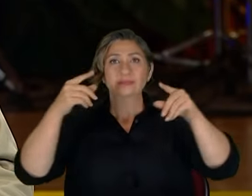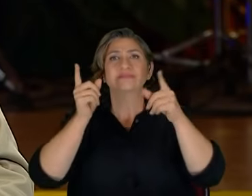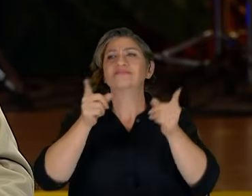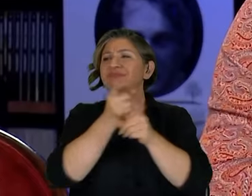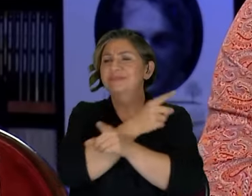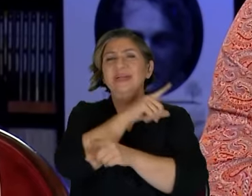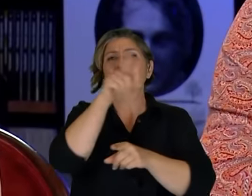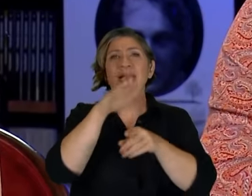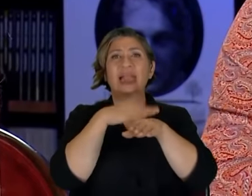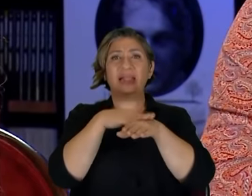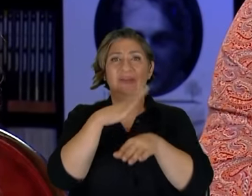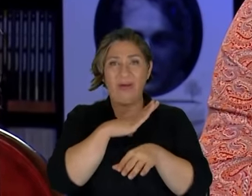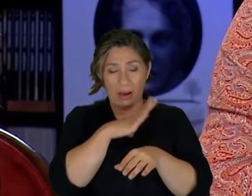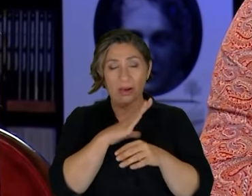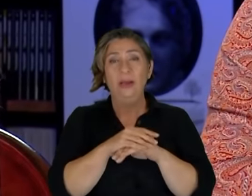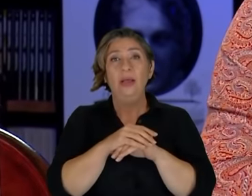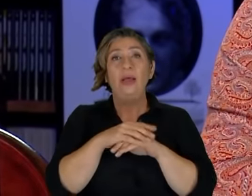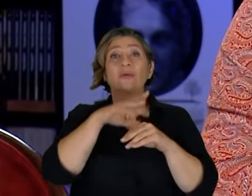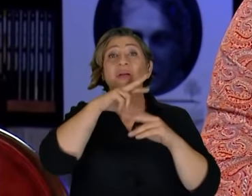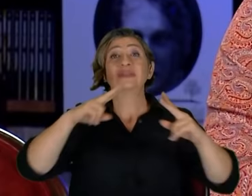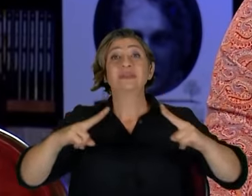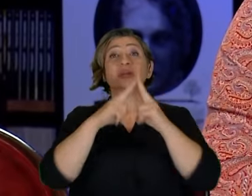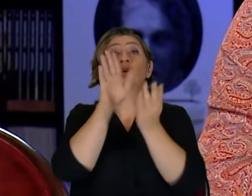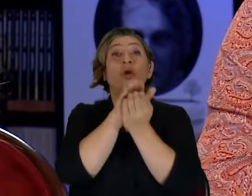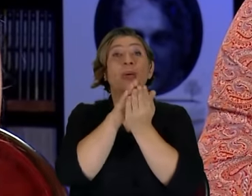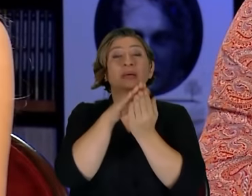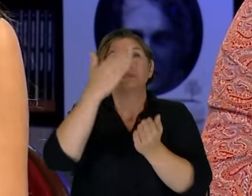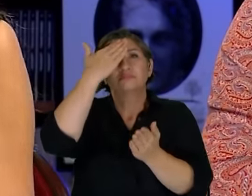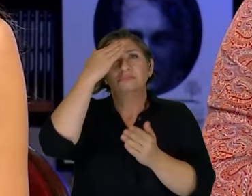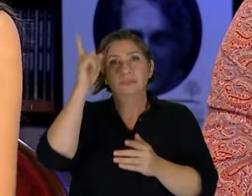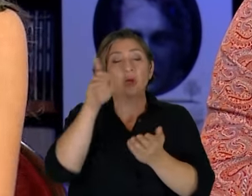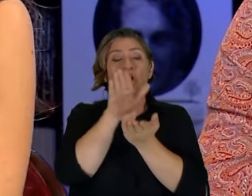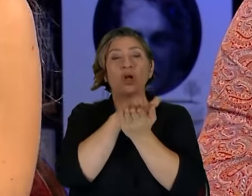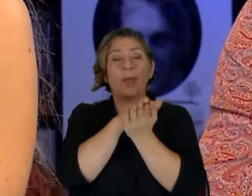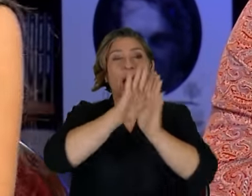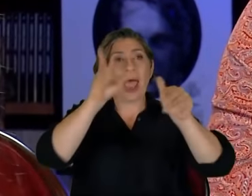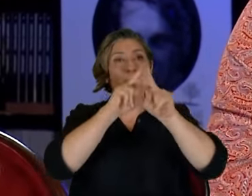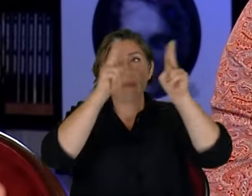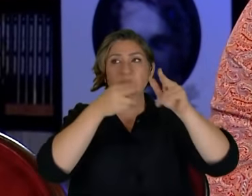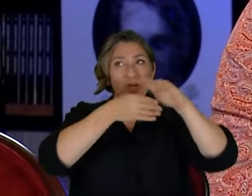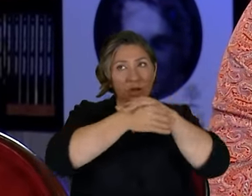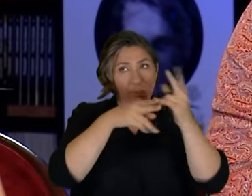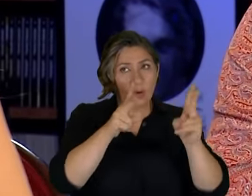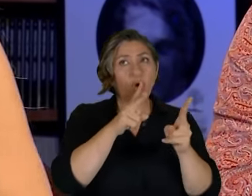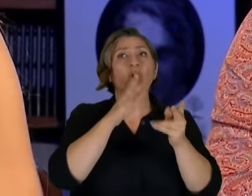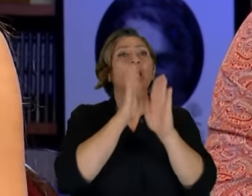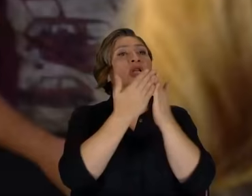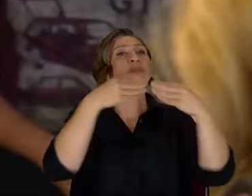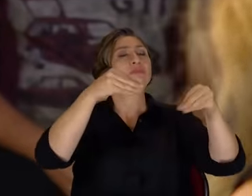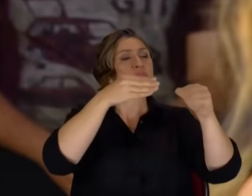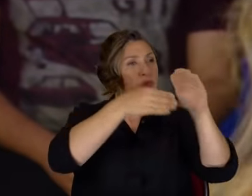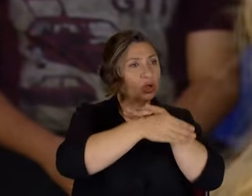her evde bir kedi vardır. Paris'te de köpeğe çok düşkünler ve köpekler her işte mağazaya girebiliyor, kitapçılara